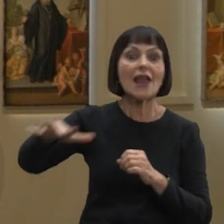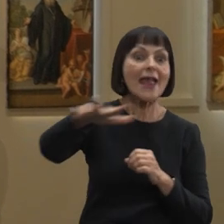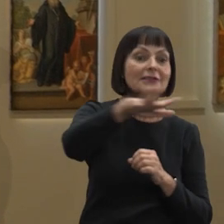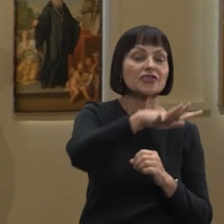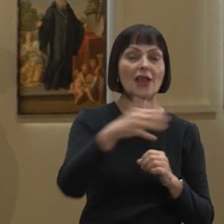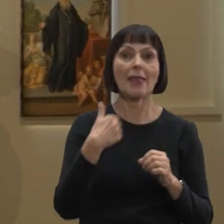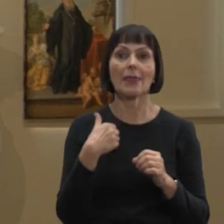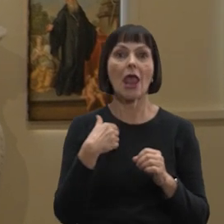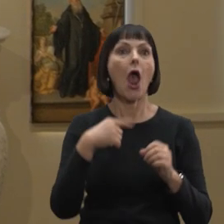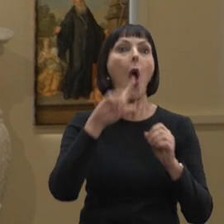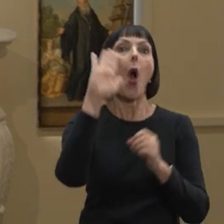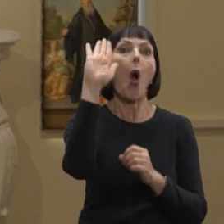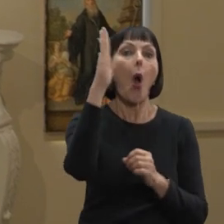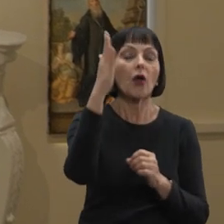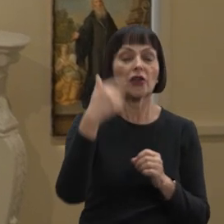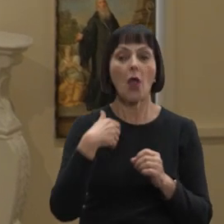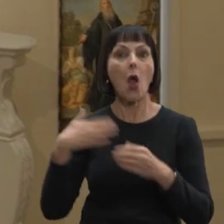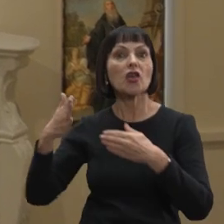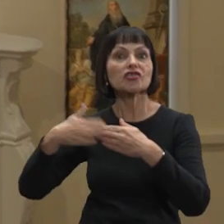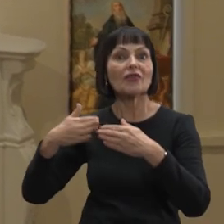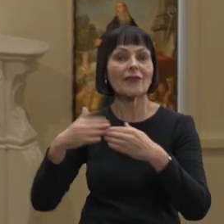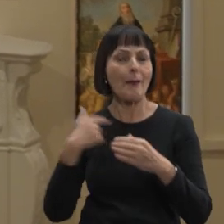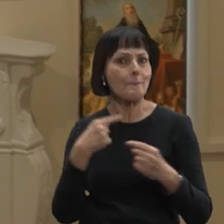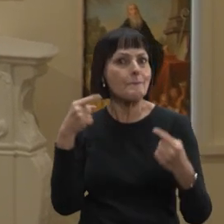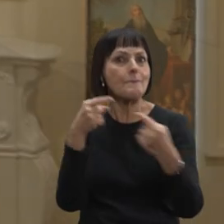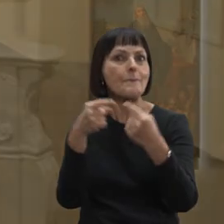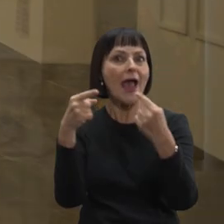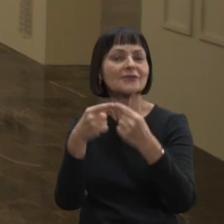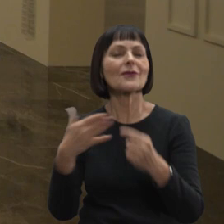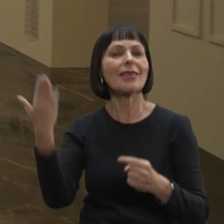przestrzennymi, układem otworów okiennych, otworów wyjściowych odpowiada